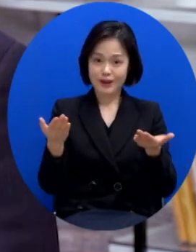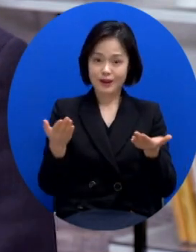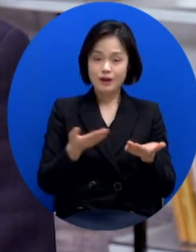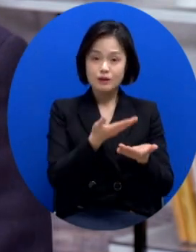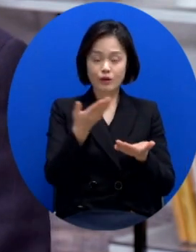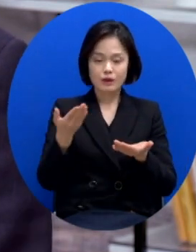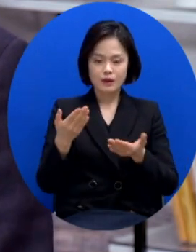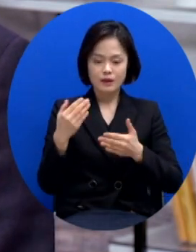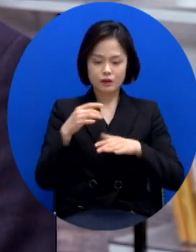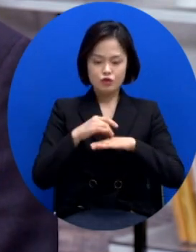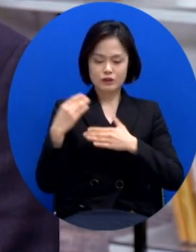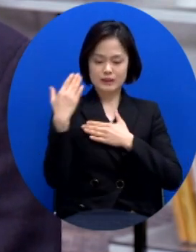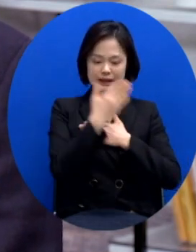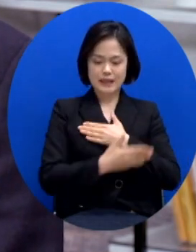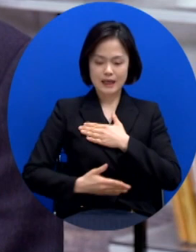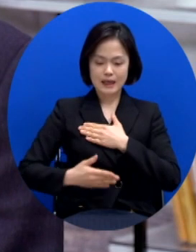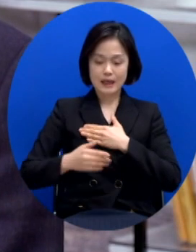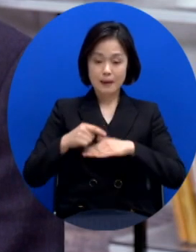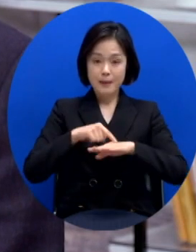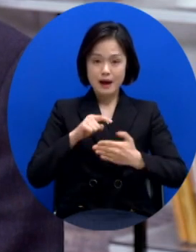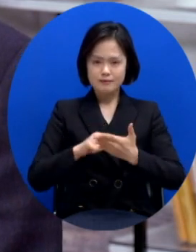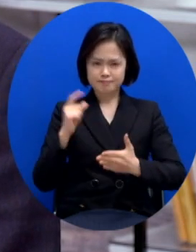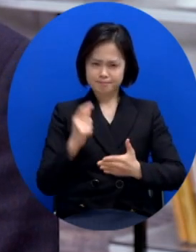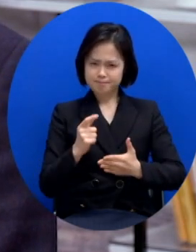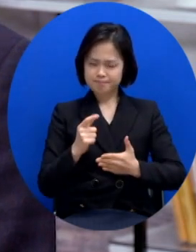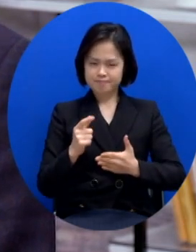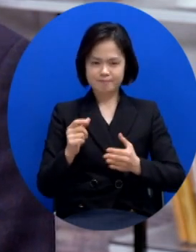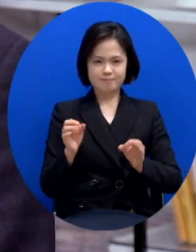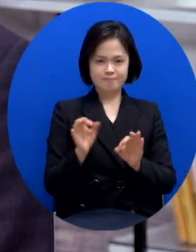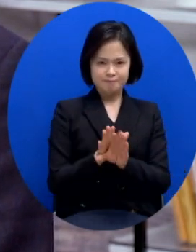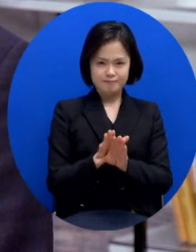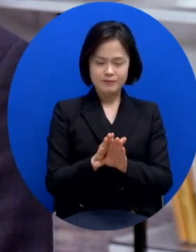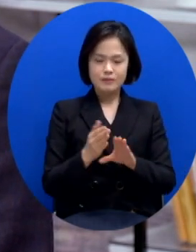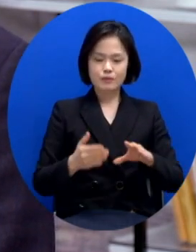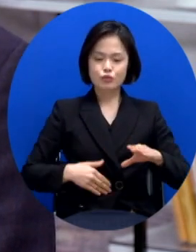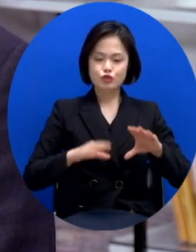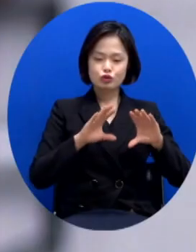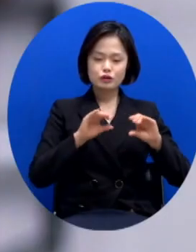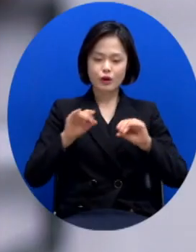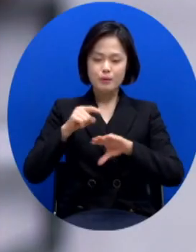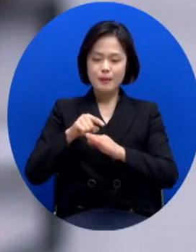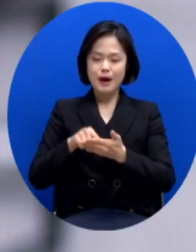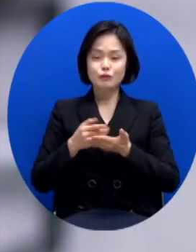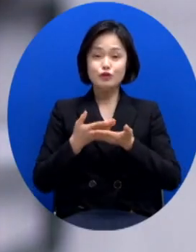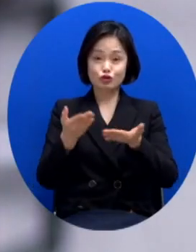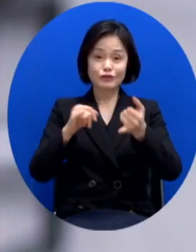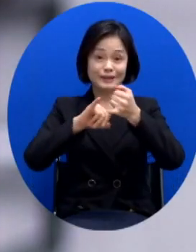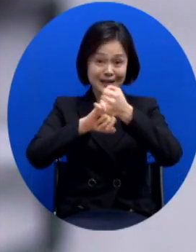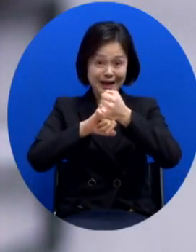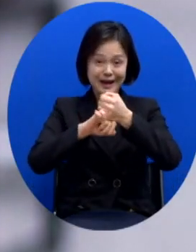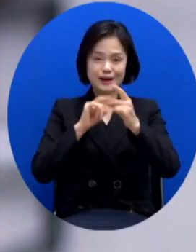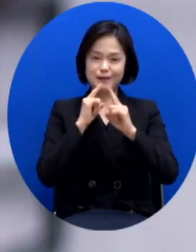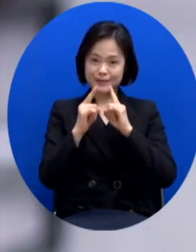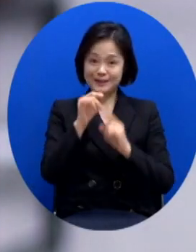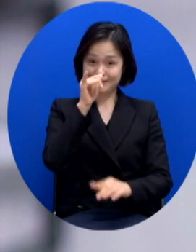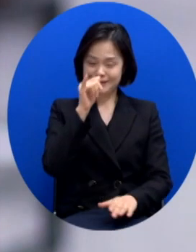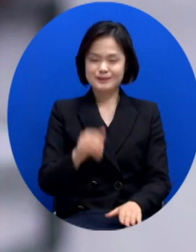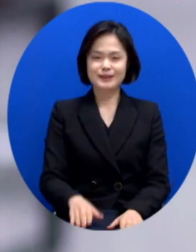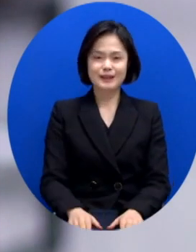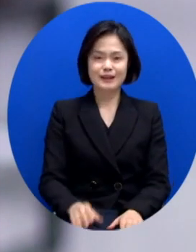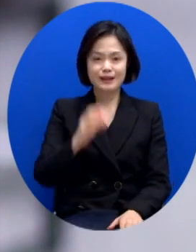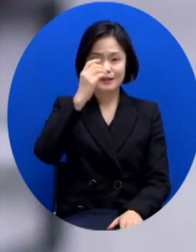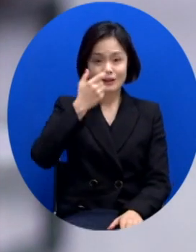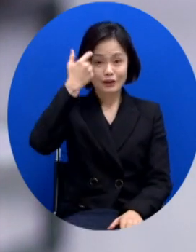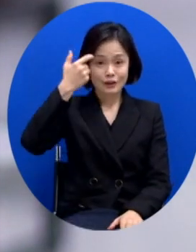최고 하고 부드러운 마음을 줄 거라고 말씀하셨습니다 서명 께서 역사하실 때